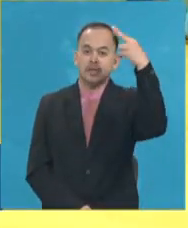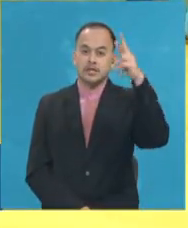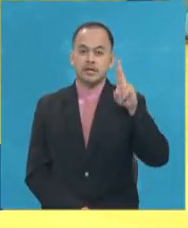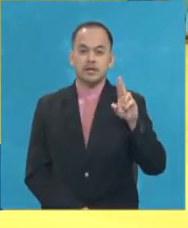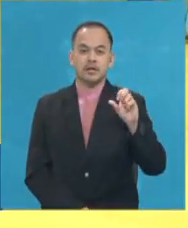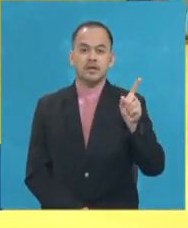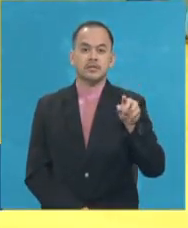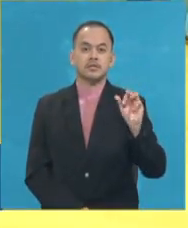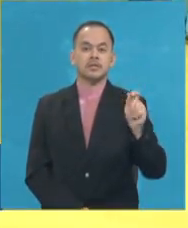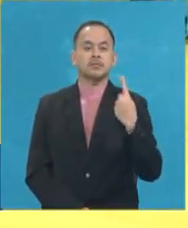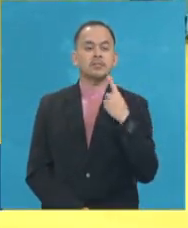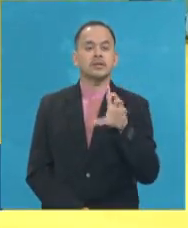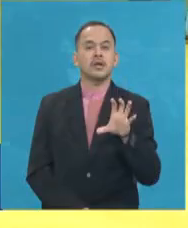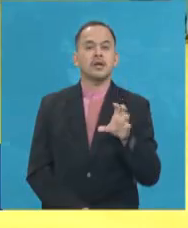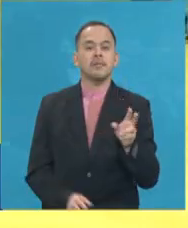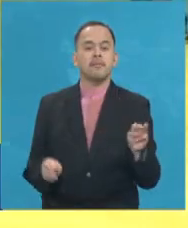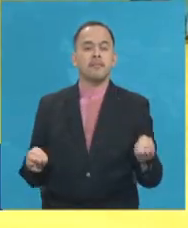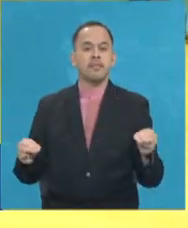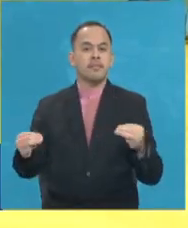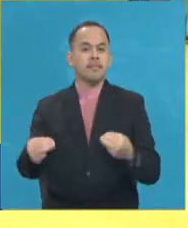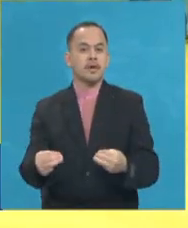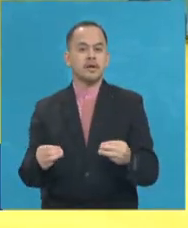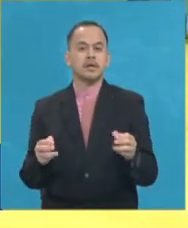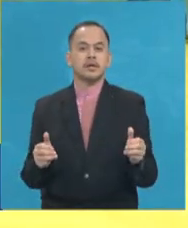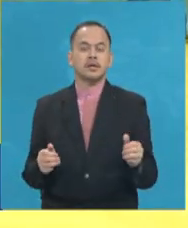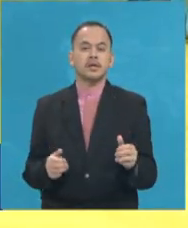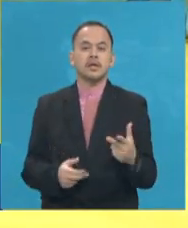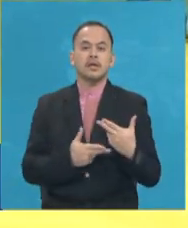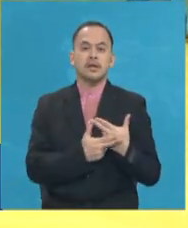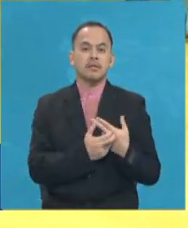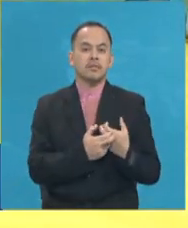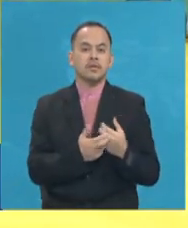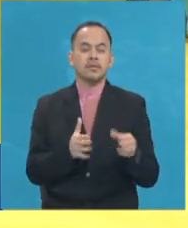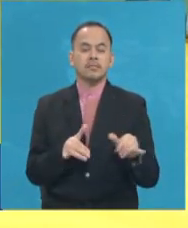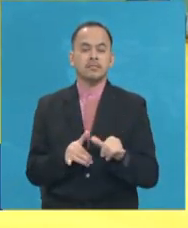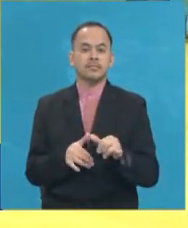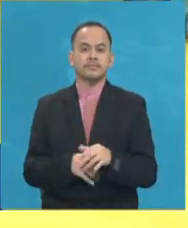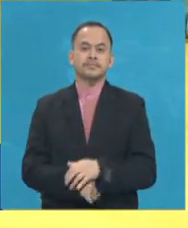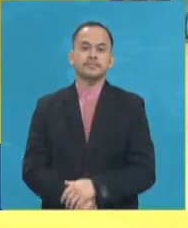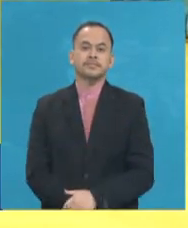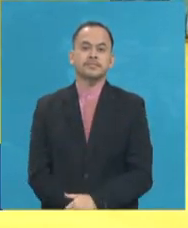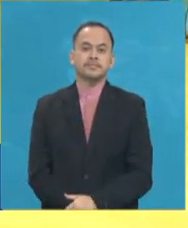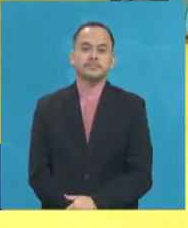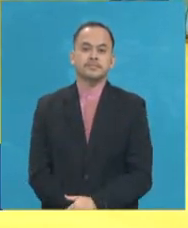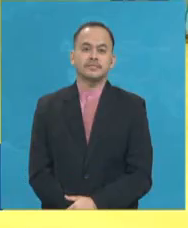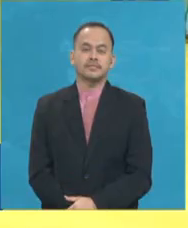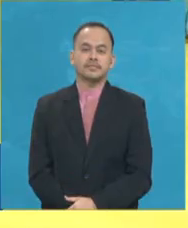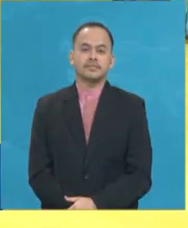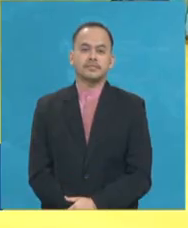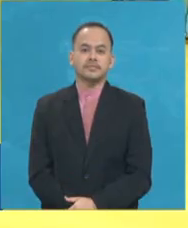Haji Abdul Qadir pemerintah markas angkatan pertama Angkatan Bersenjata diraja Brunei